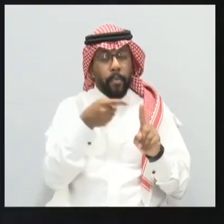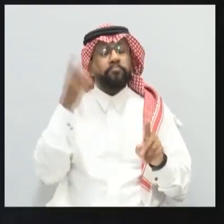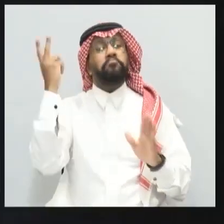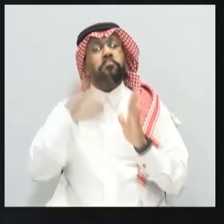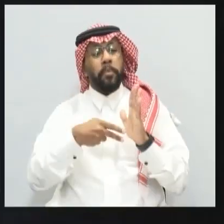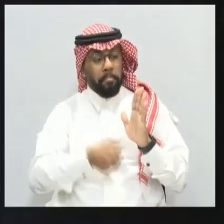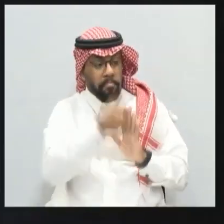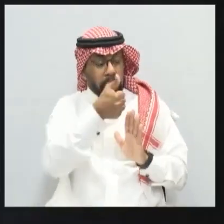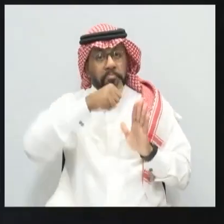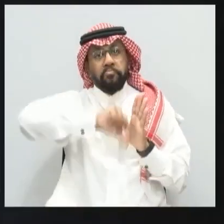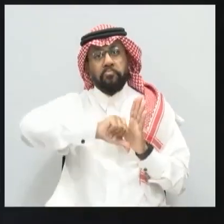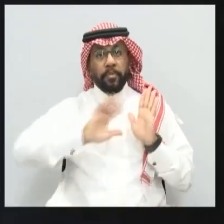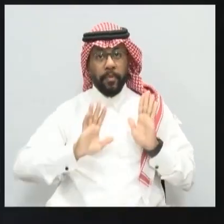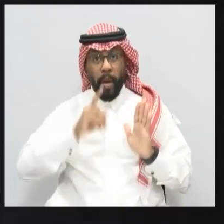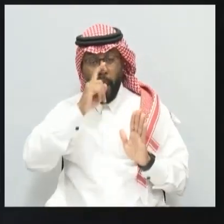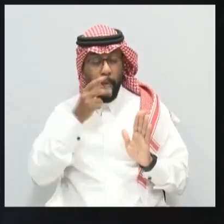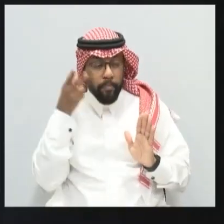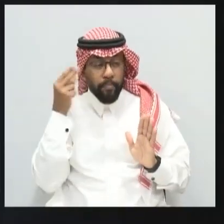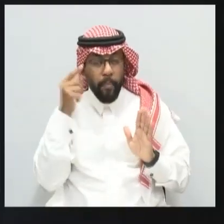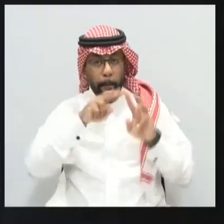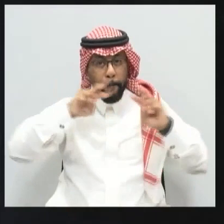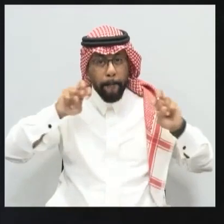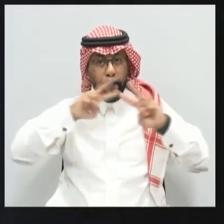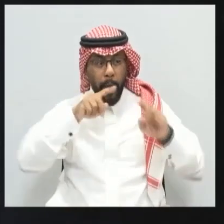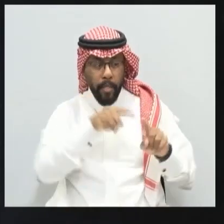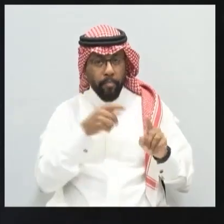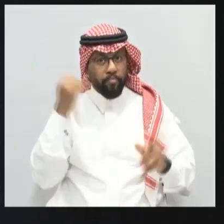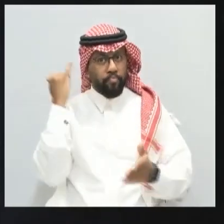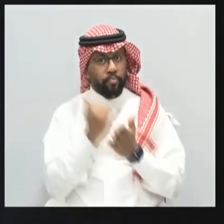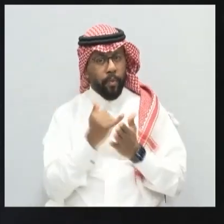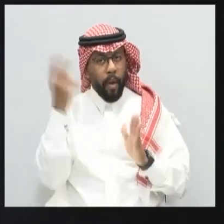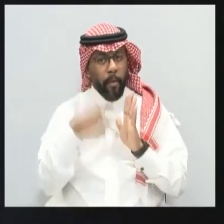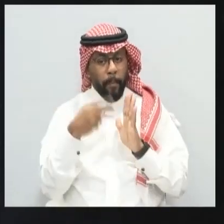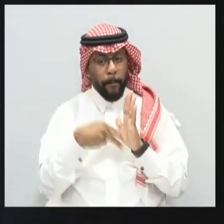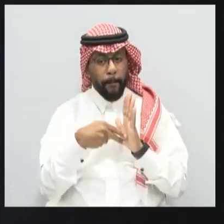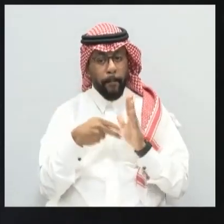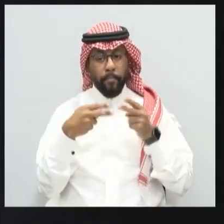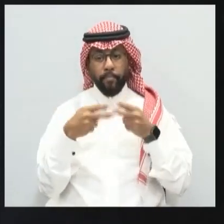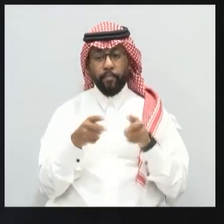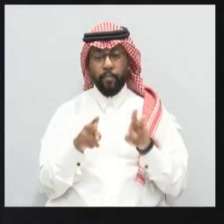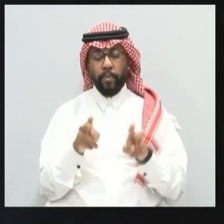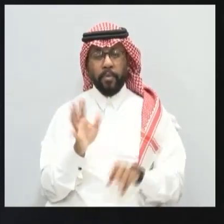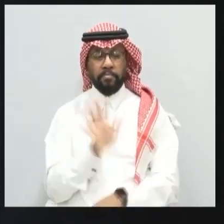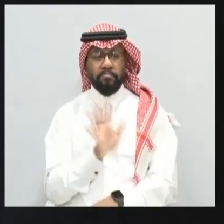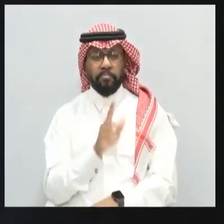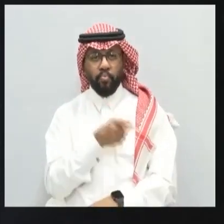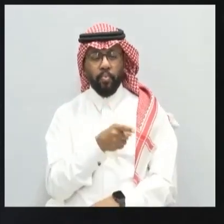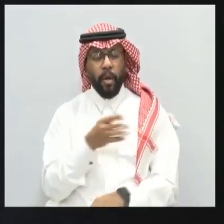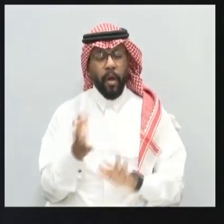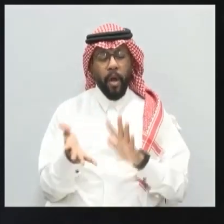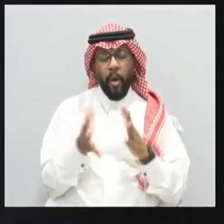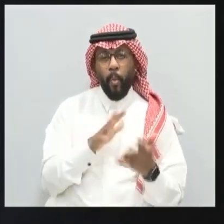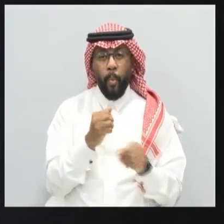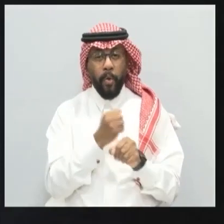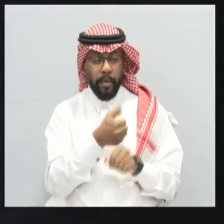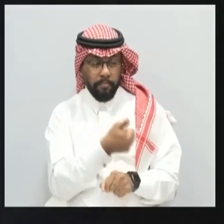فمن من فوائد المقابله الشخصيه هو اتخاذ قرار التعيين او التوظيف او